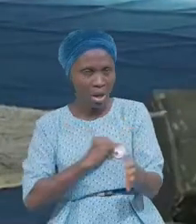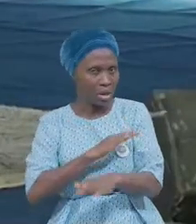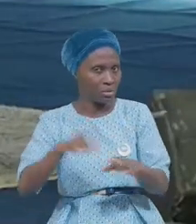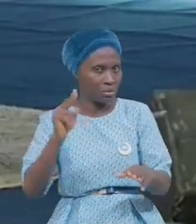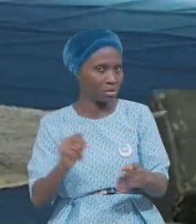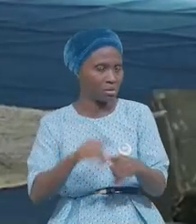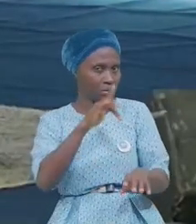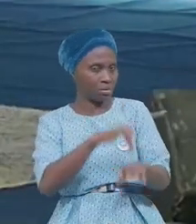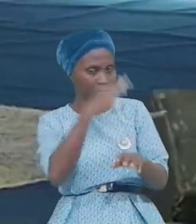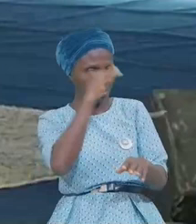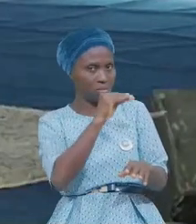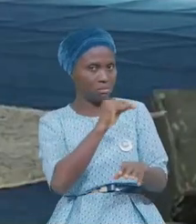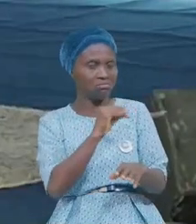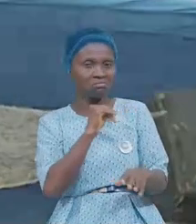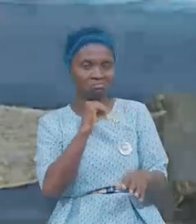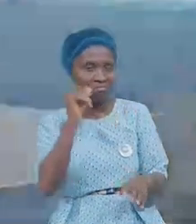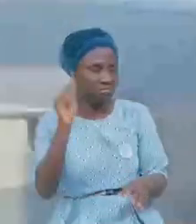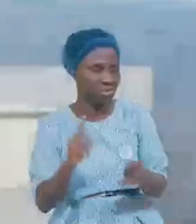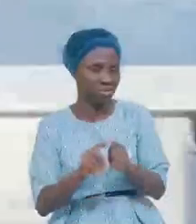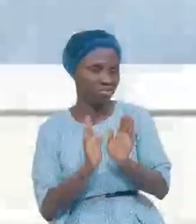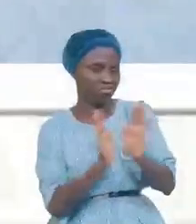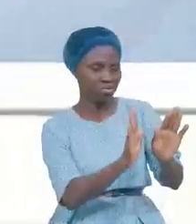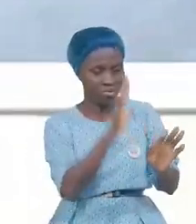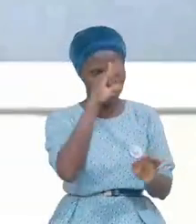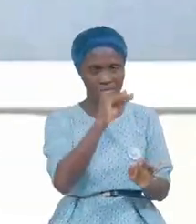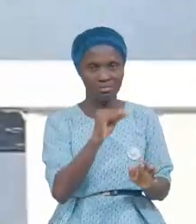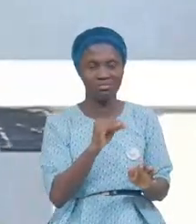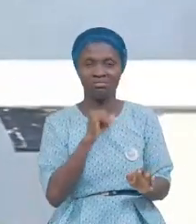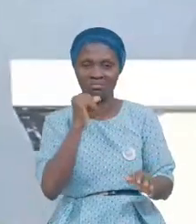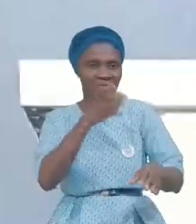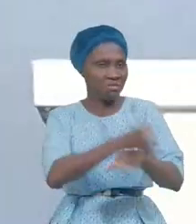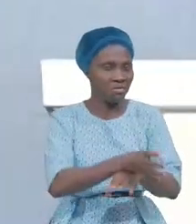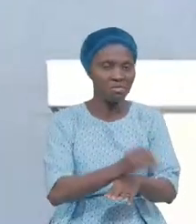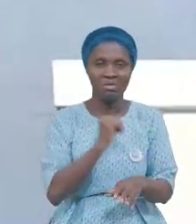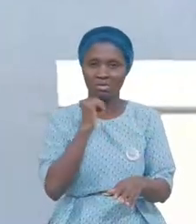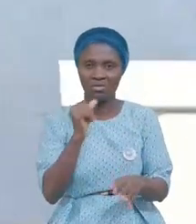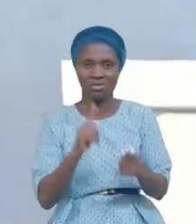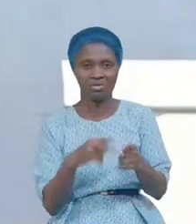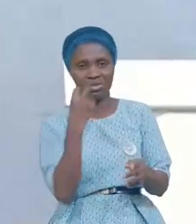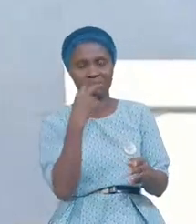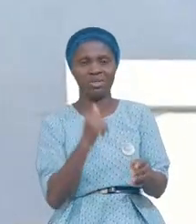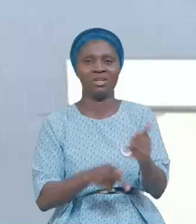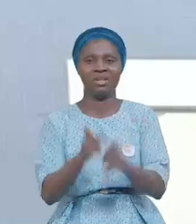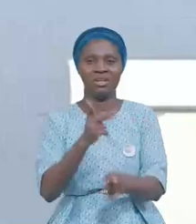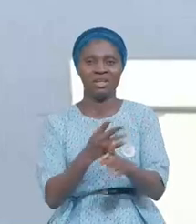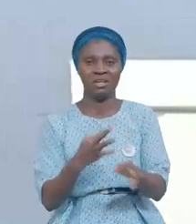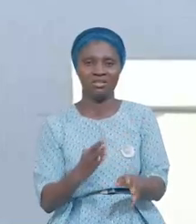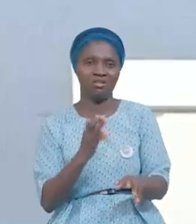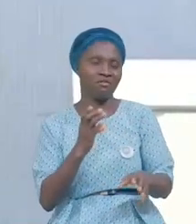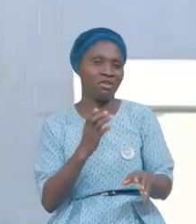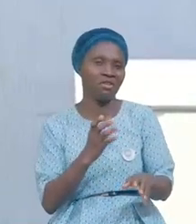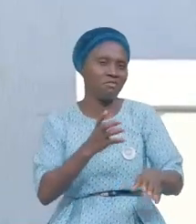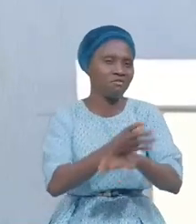n'ai pas besoin de le pousser. Je n'ai pas besoin de parler avec une voix hystérique,